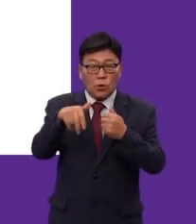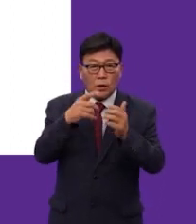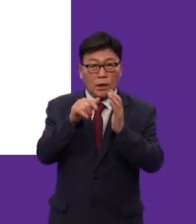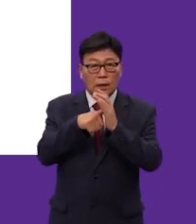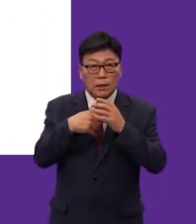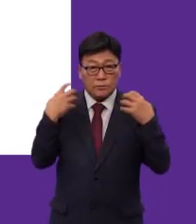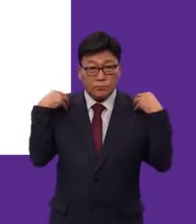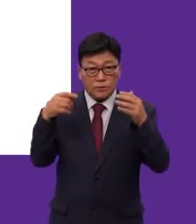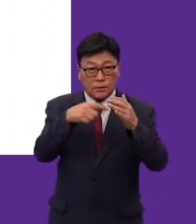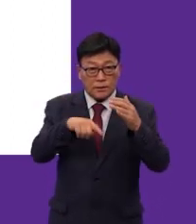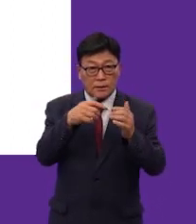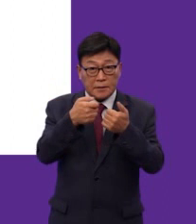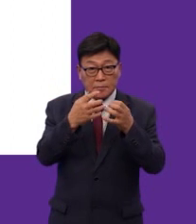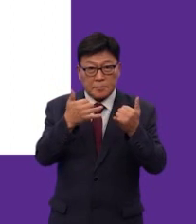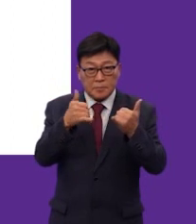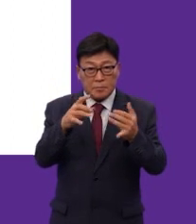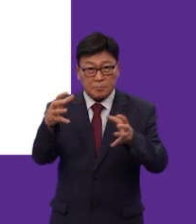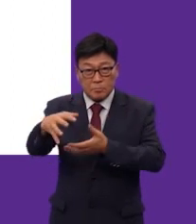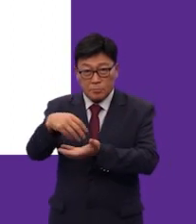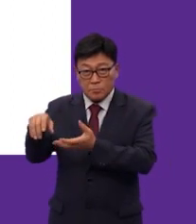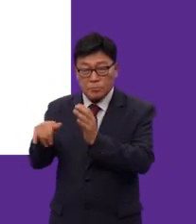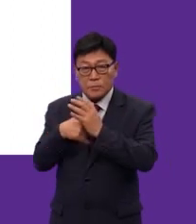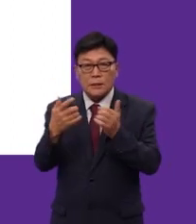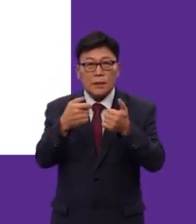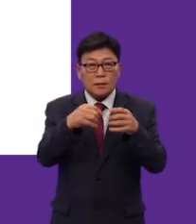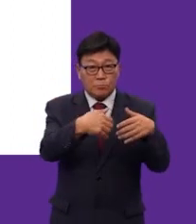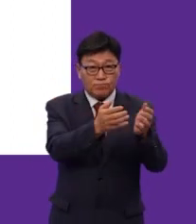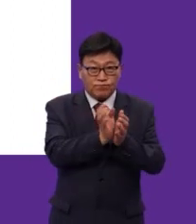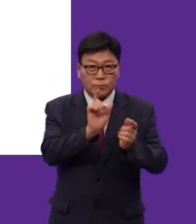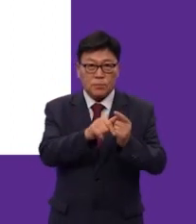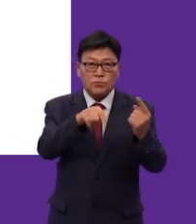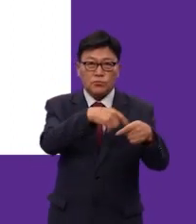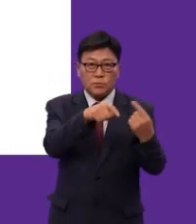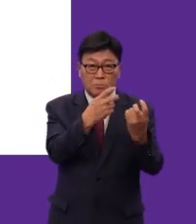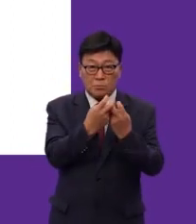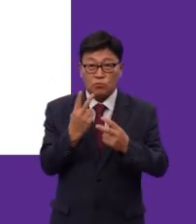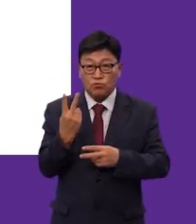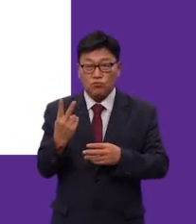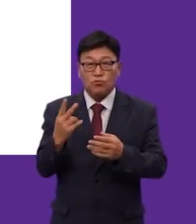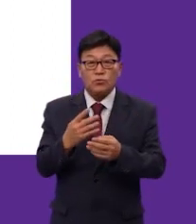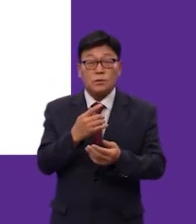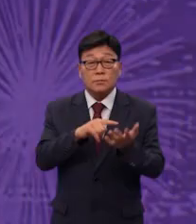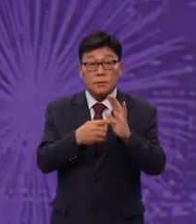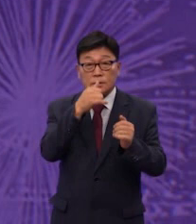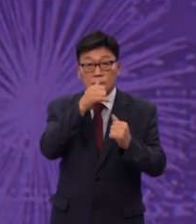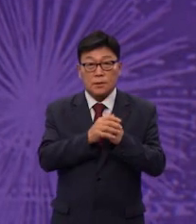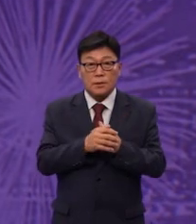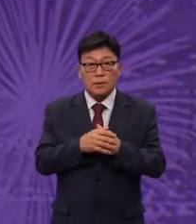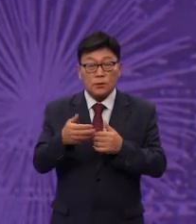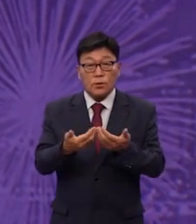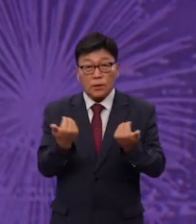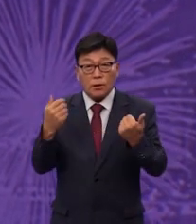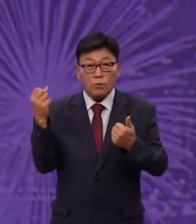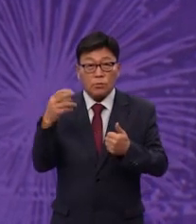외부 부동산 상담가를 모집해서 별도의 상담 코너를 운영하는 방안 이렇게 두 가지가 제시됐습니다. 또